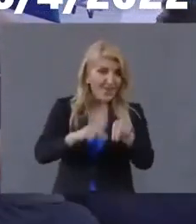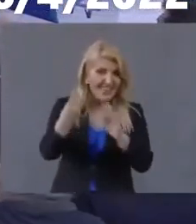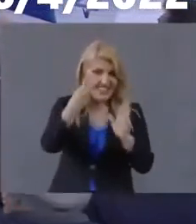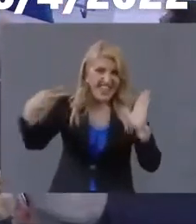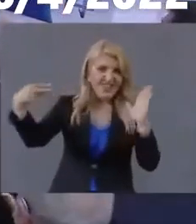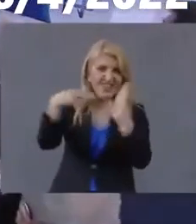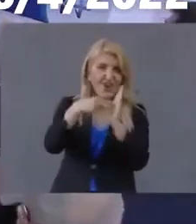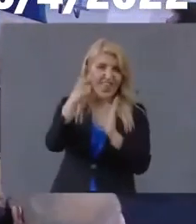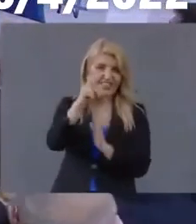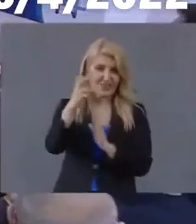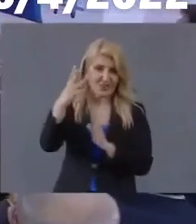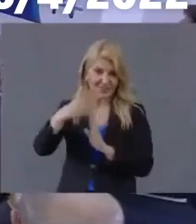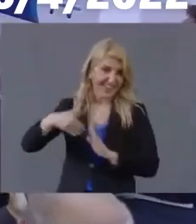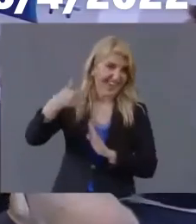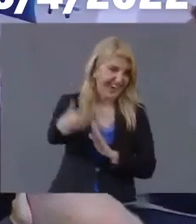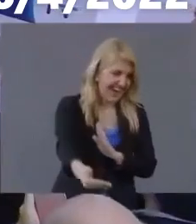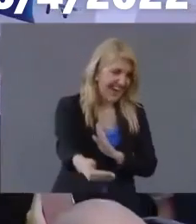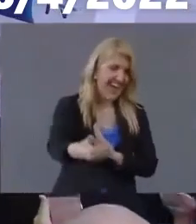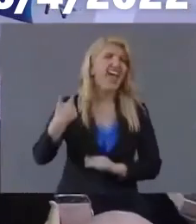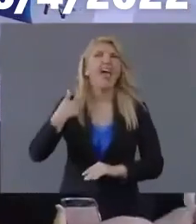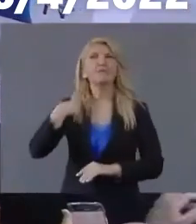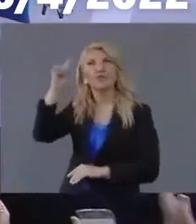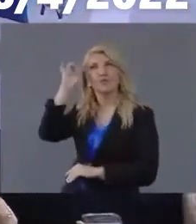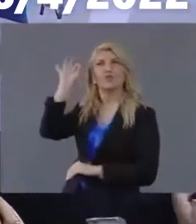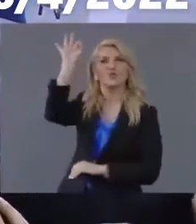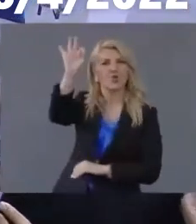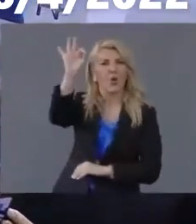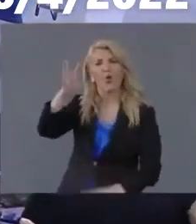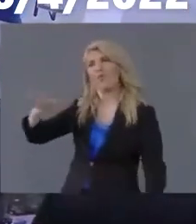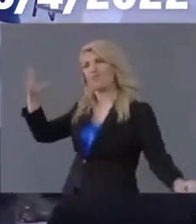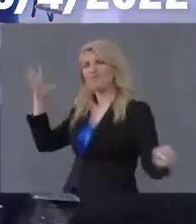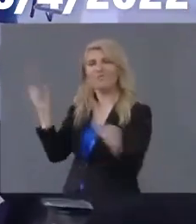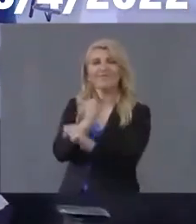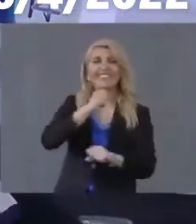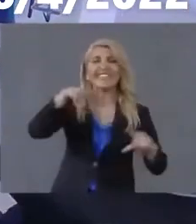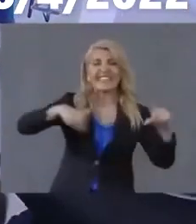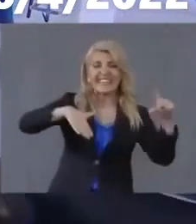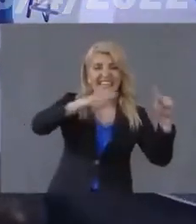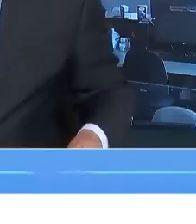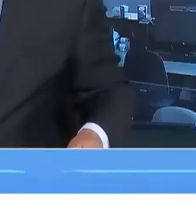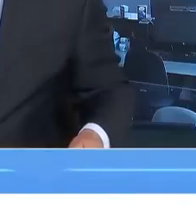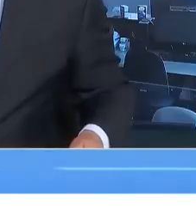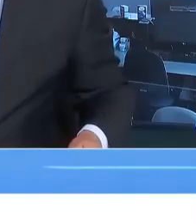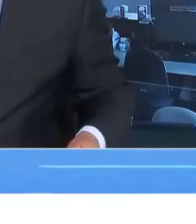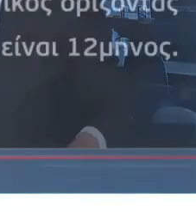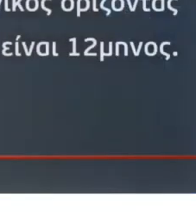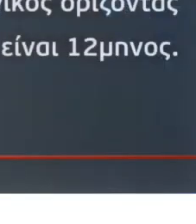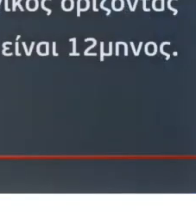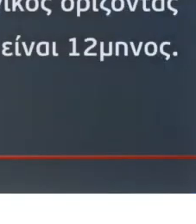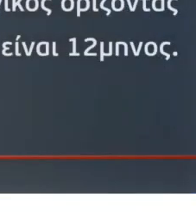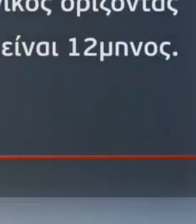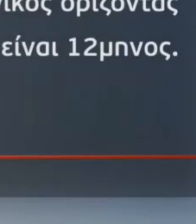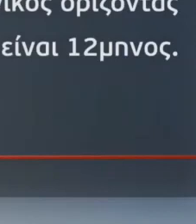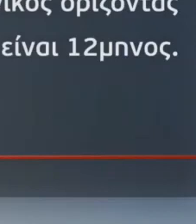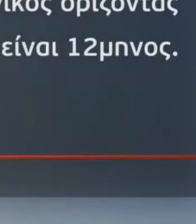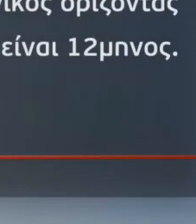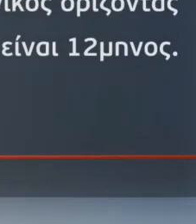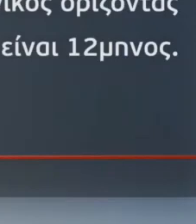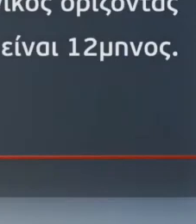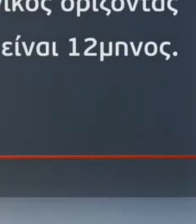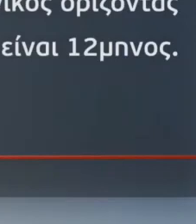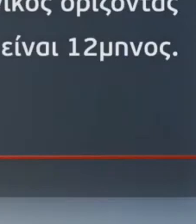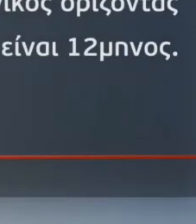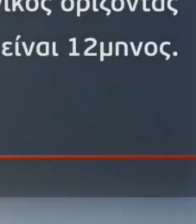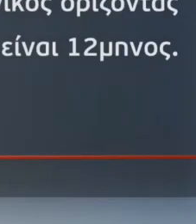σας στήριξη, θα πετύχουμε το στόχο μας και η Κρήτη θα είναι γαλάζια από άκρο σ' άκρο. Έχω πει πολλές φορές ότι θα εξαντλήσουμε